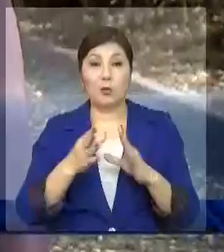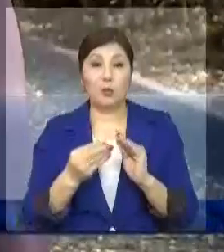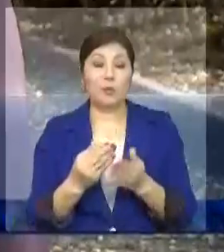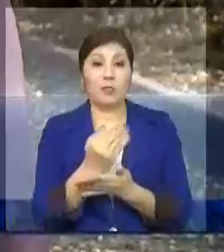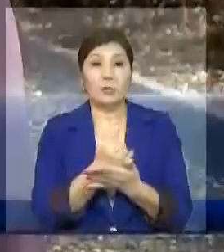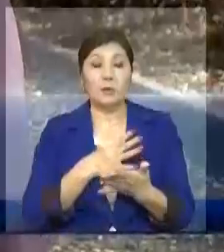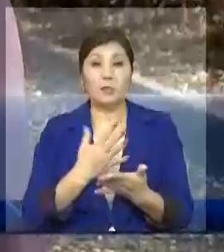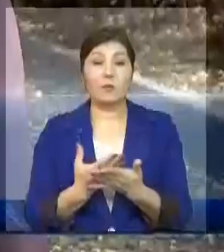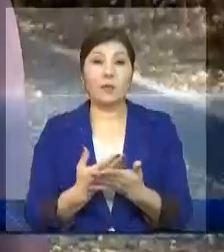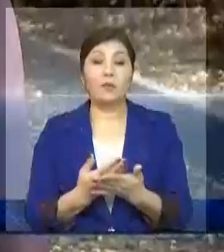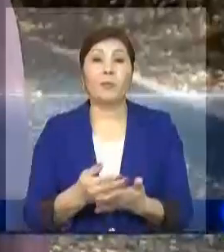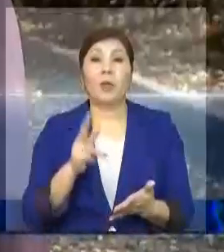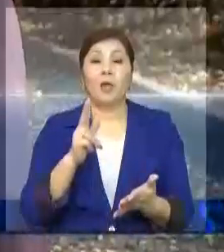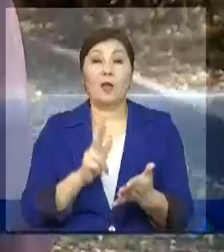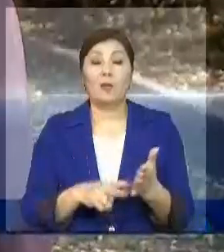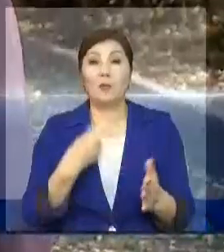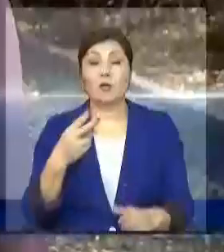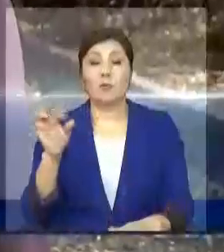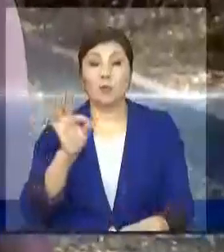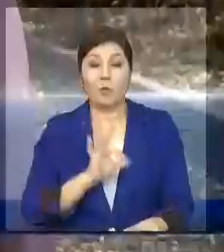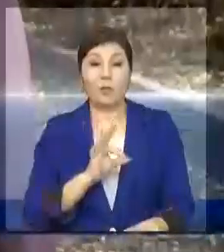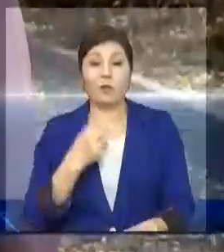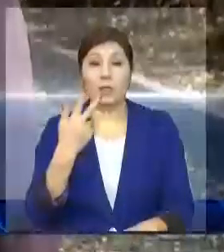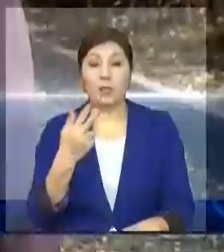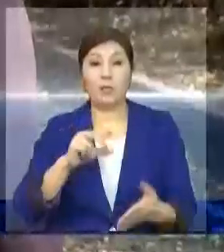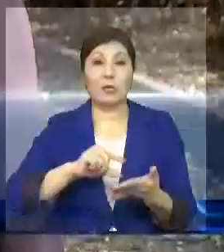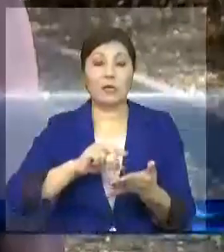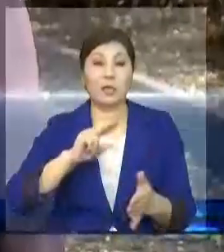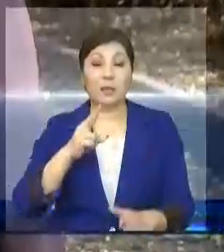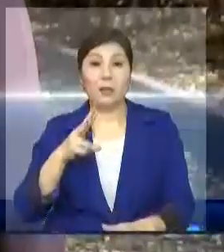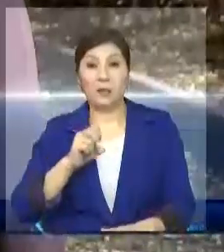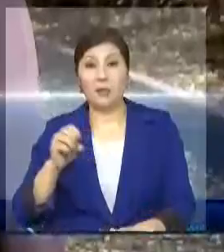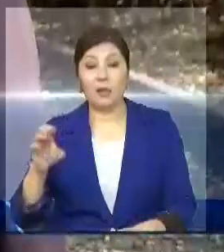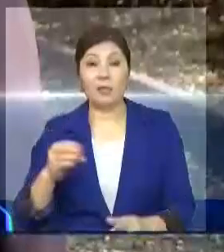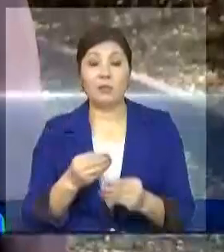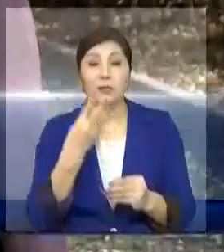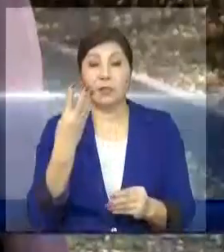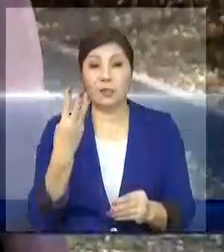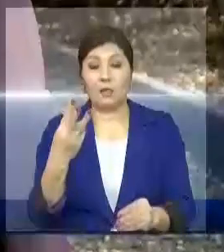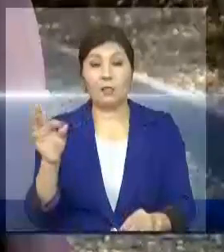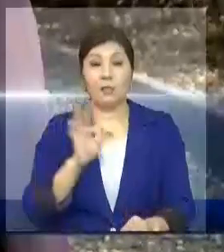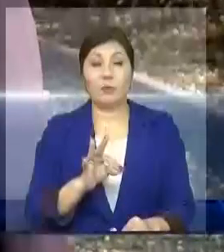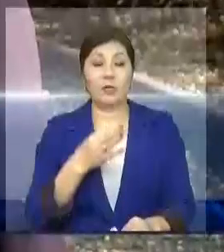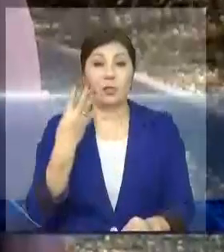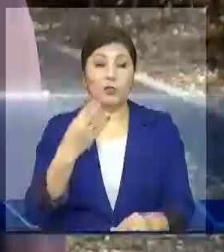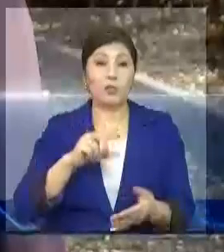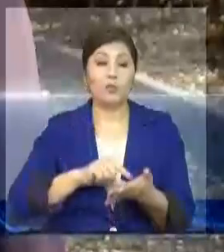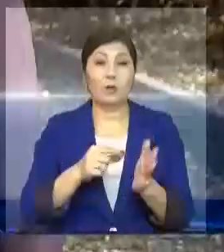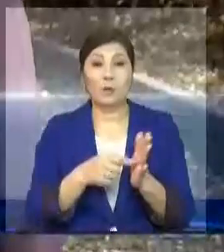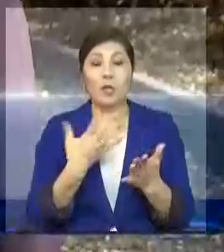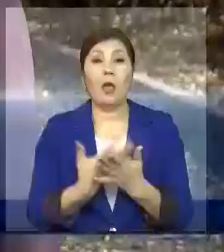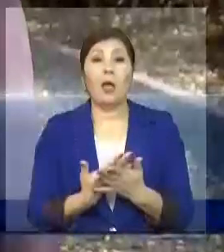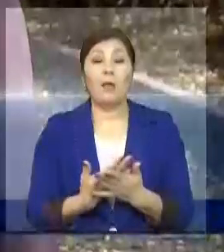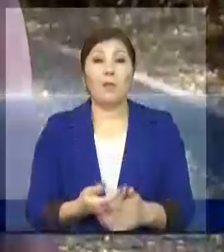урожая пшеницы более 82% относится к третьему классу, свыше 13% к четвертому классу, а 4,5% к пятому